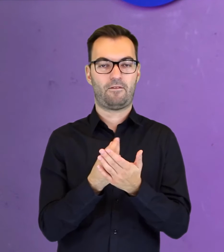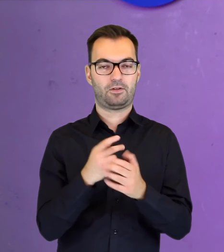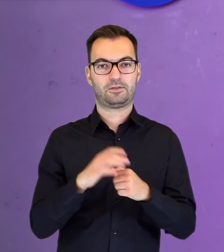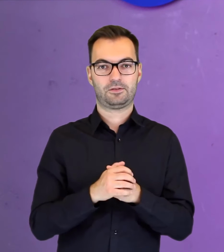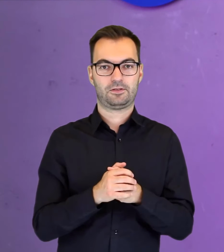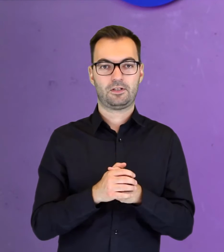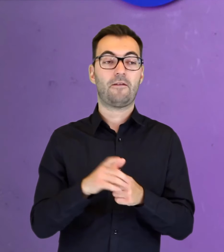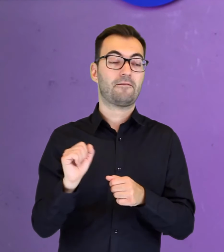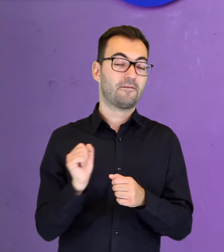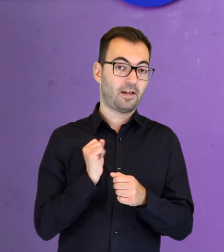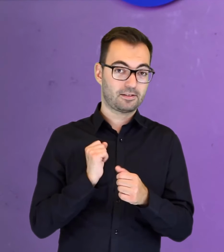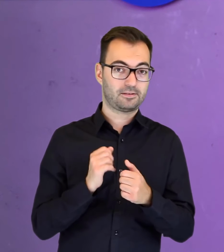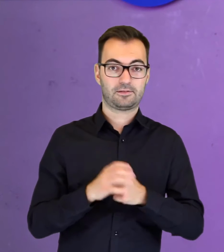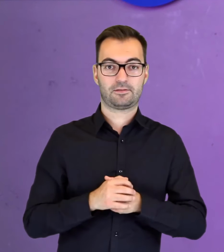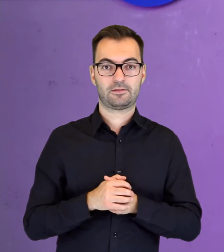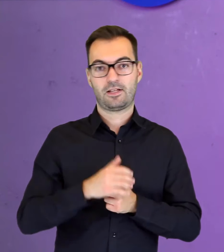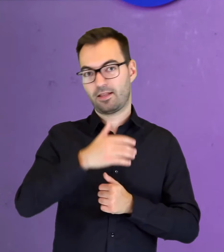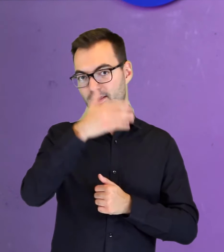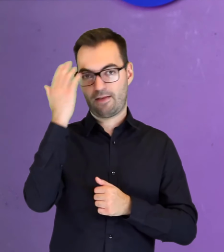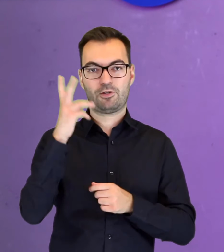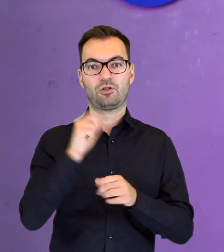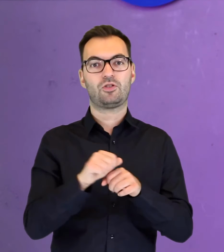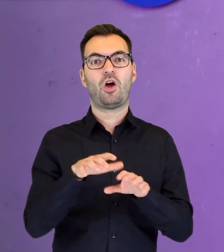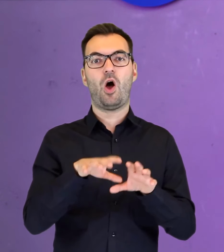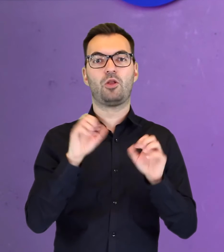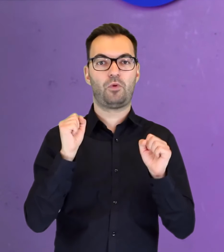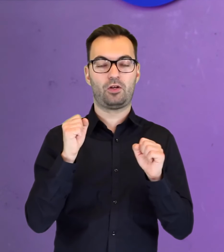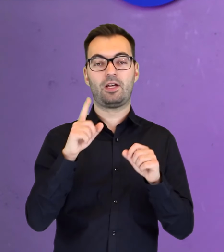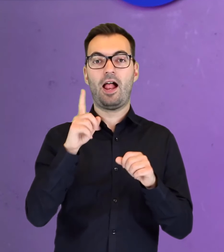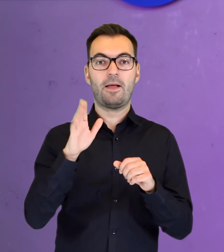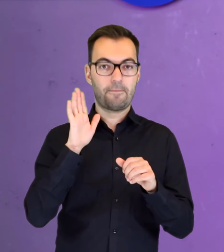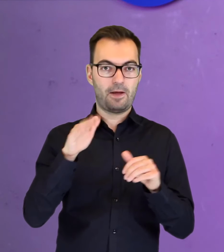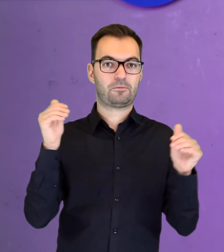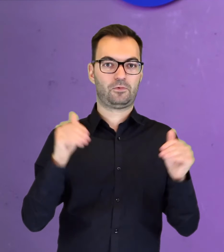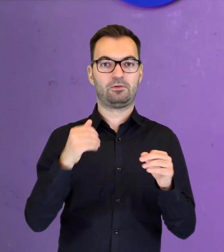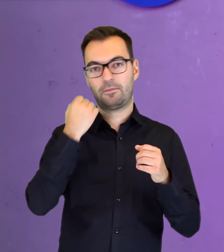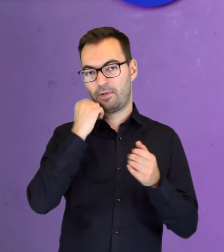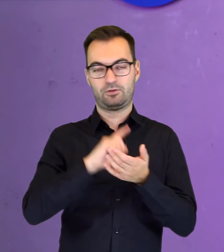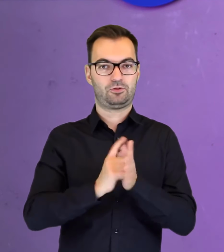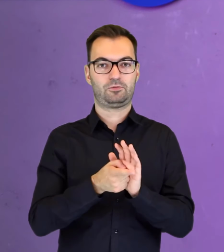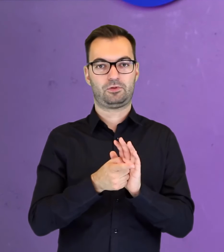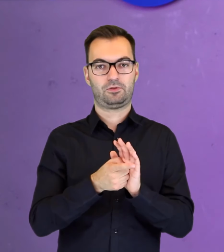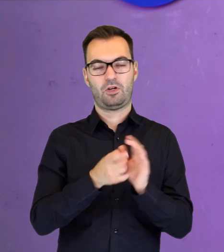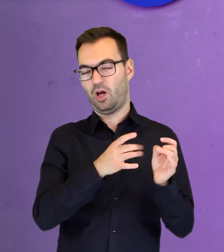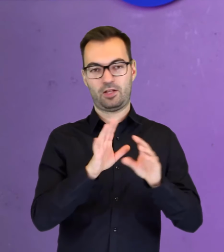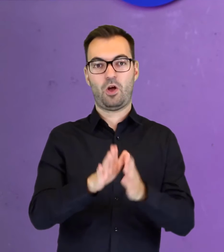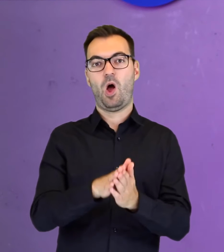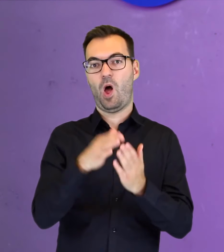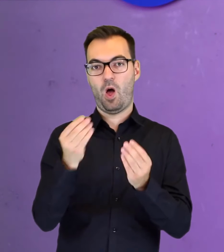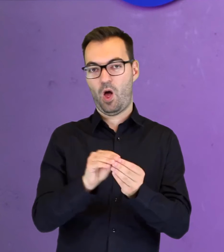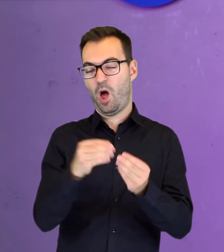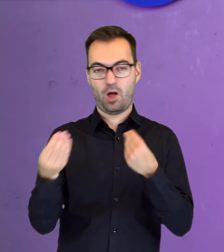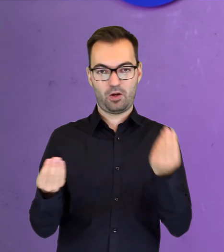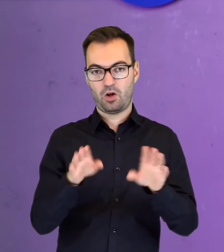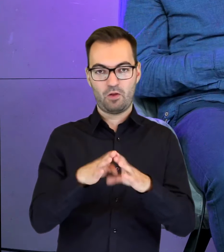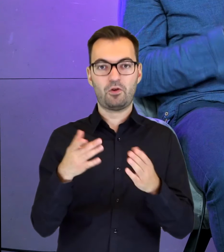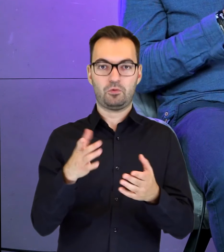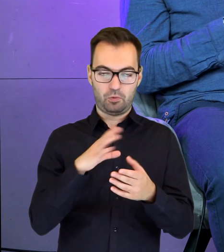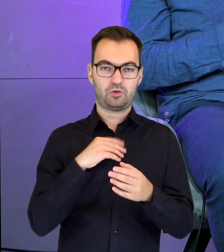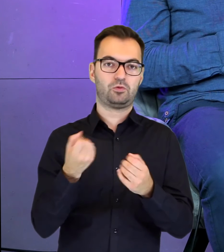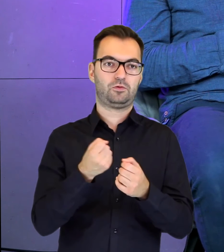wiem czy zauważyłeś w momencie kiedy włączania o może być o dostępną od razu tak bo I to jest właśnie fajne bo nie wiesz Kto jest odbiorcą